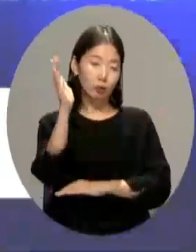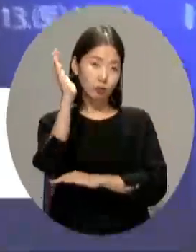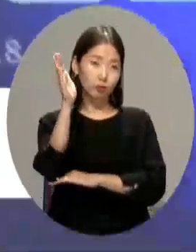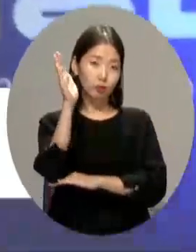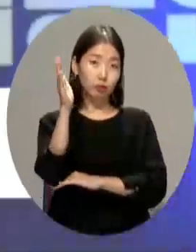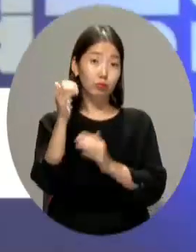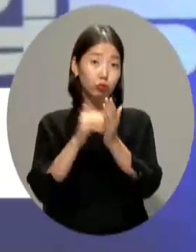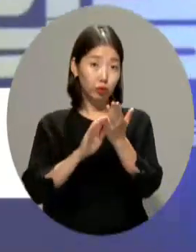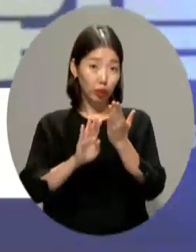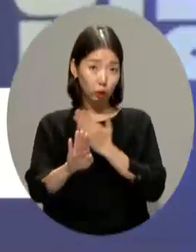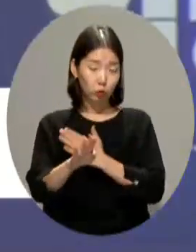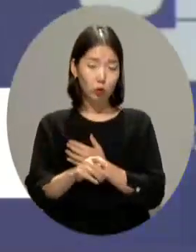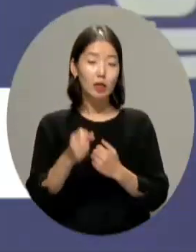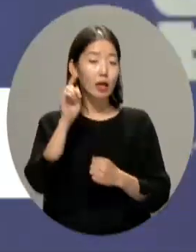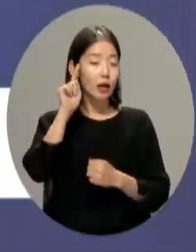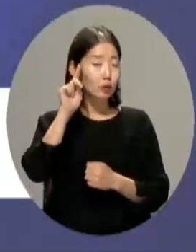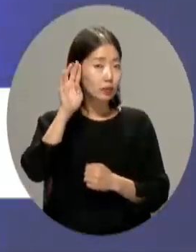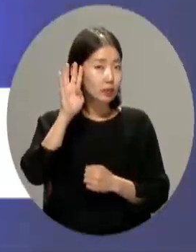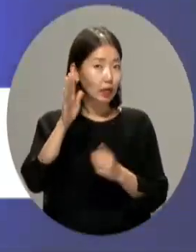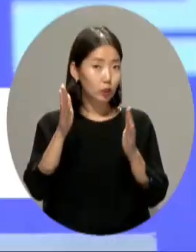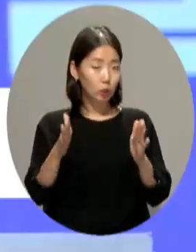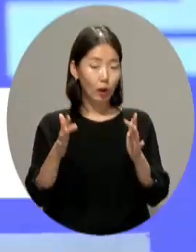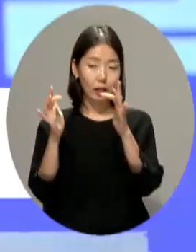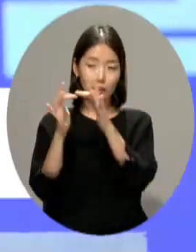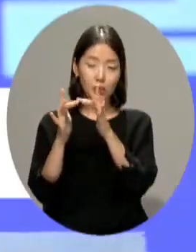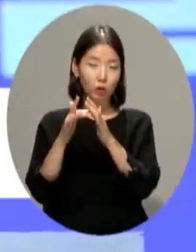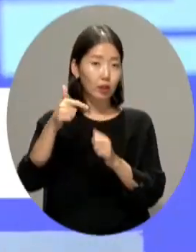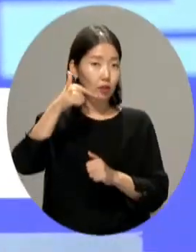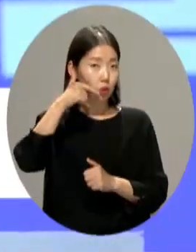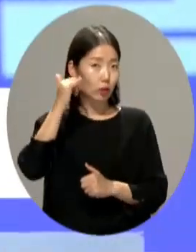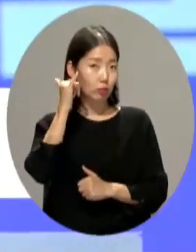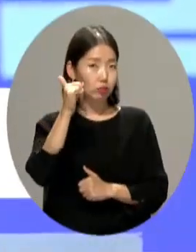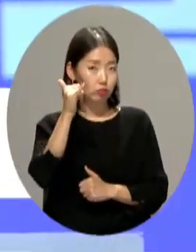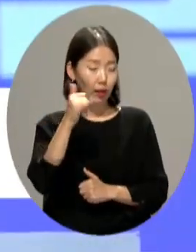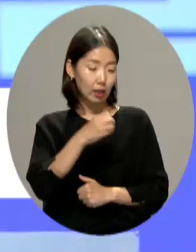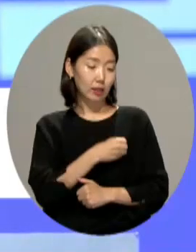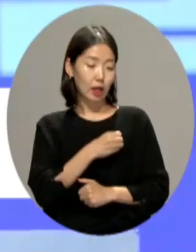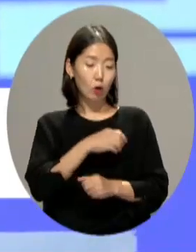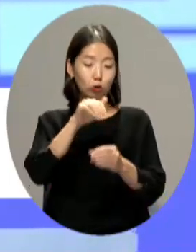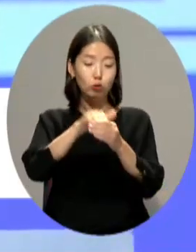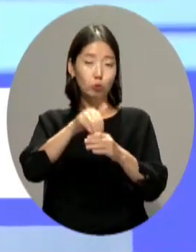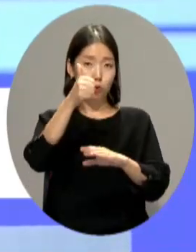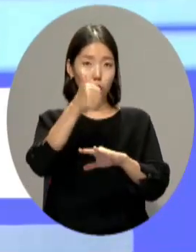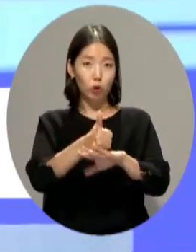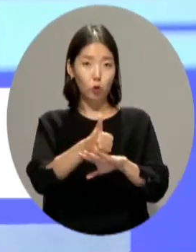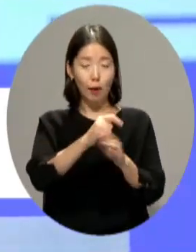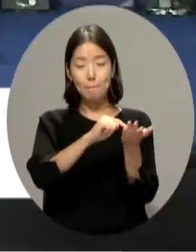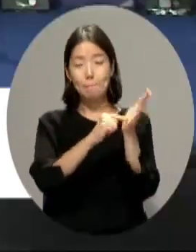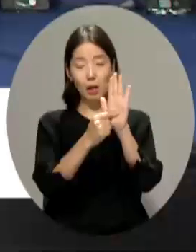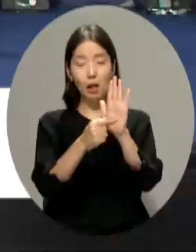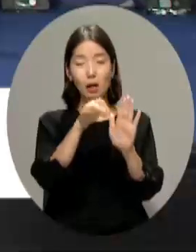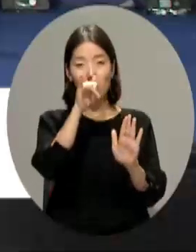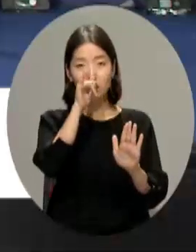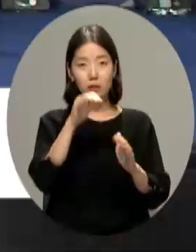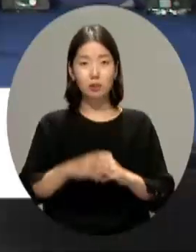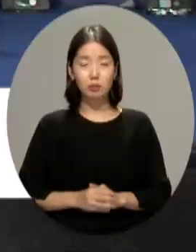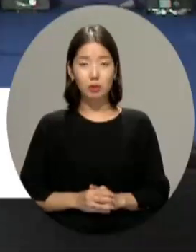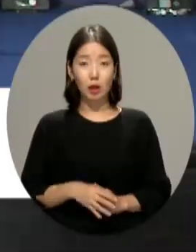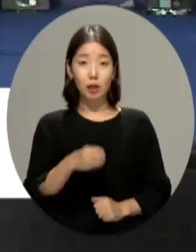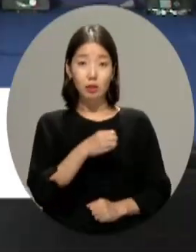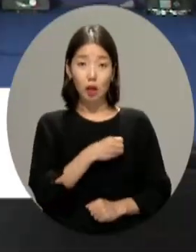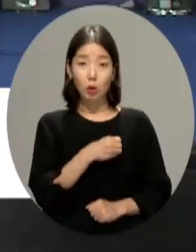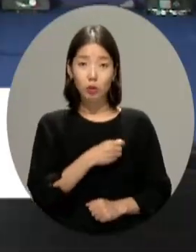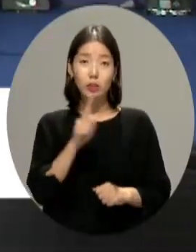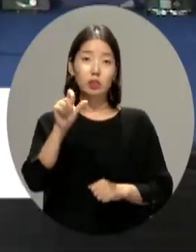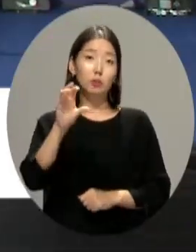연설에 나서고 지난 4일간 온라인과 ars로 실시된 권리당원 투표 결과가 발표됩니다 돈의